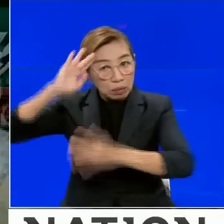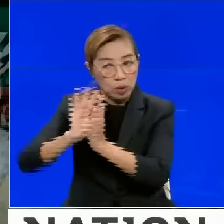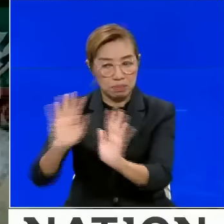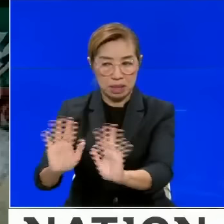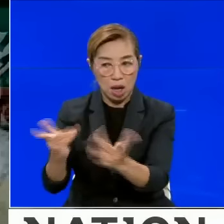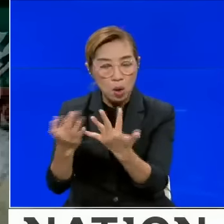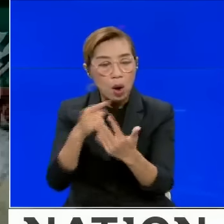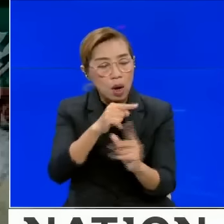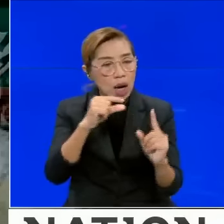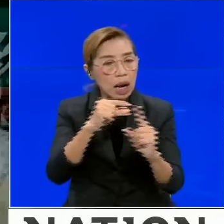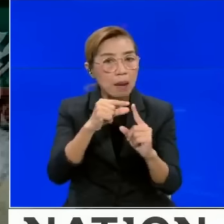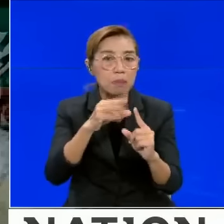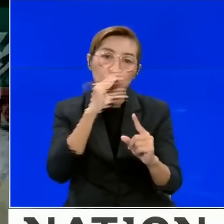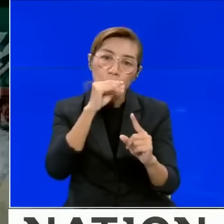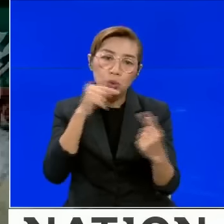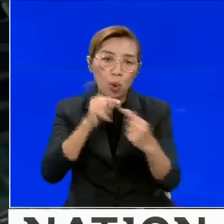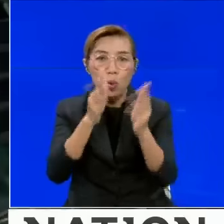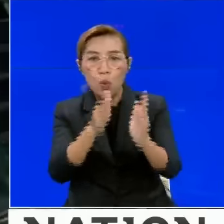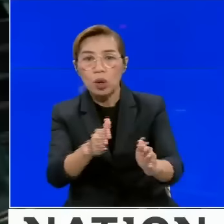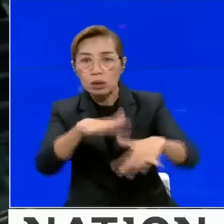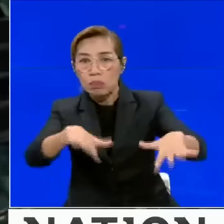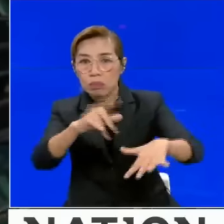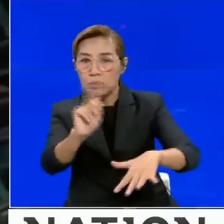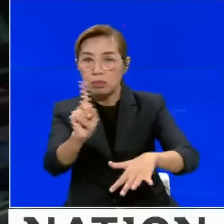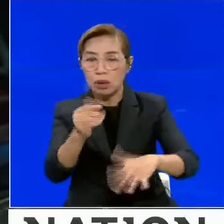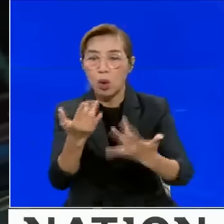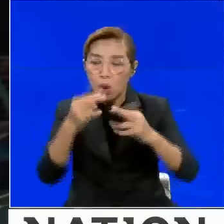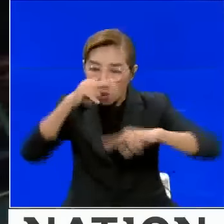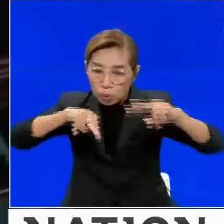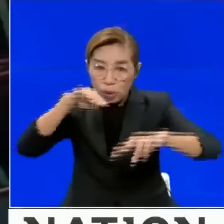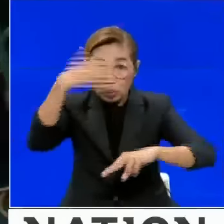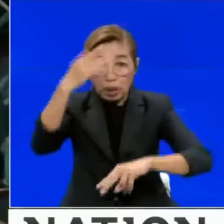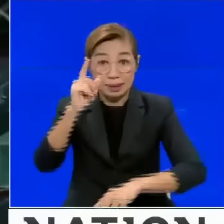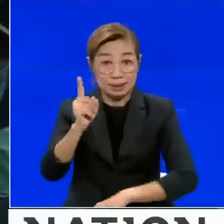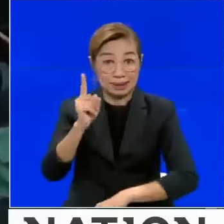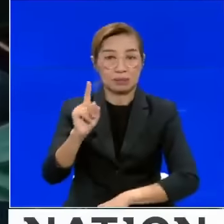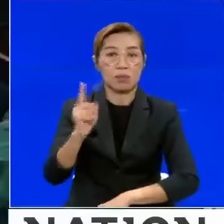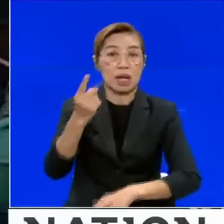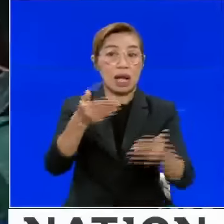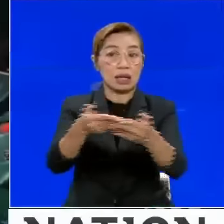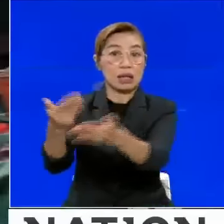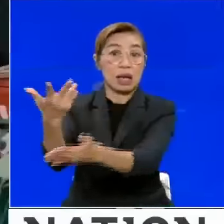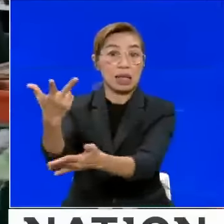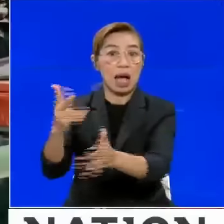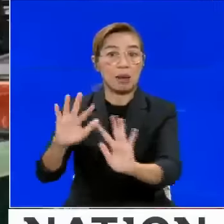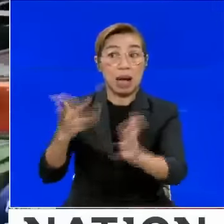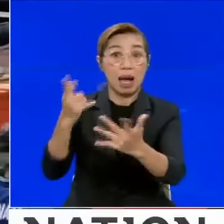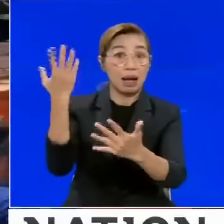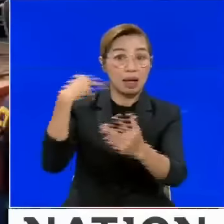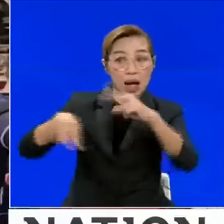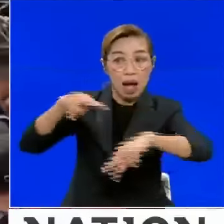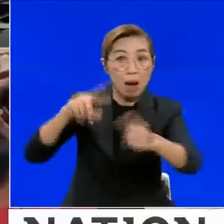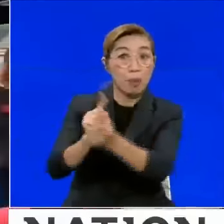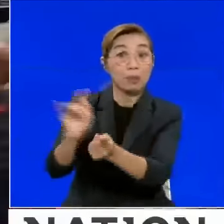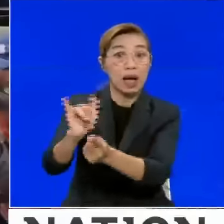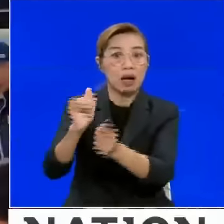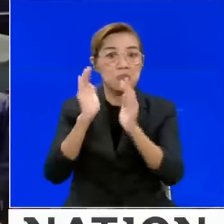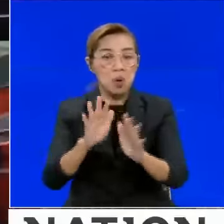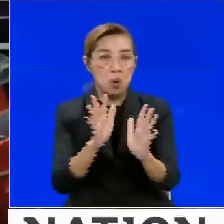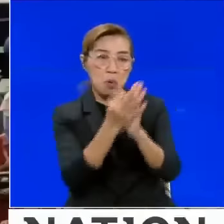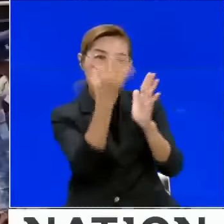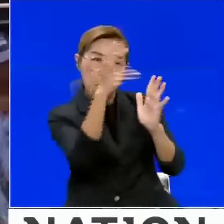อตรวจสอบความที่ถูกต้องชัดเจนทีนี้มันมีข่าวอีกเพราะตอนแรกยังไม่เจอเรือทุกคนก็เล่าลือกันไปทั่วท่านผู้ชมมีการไปโพสต์ค